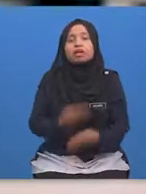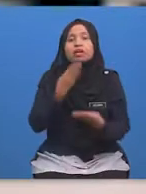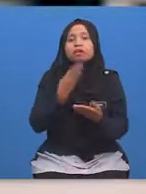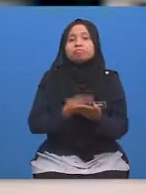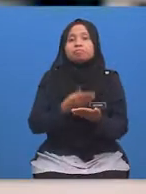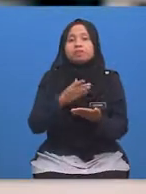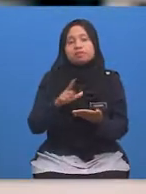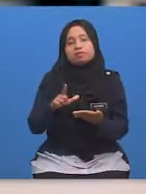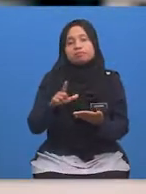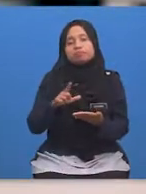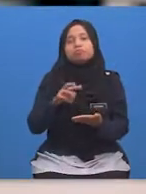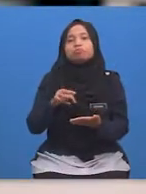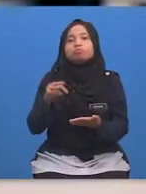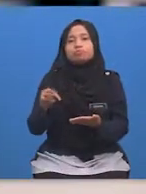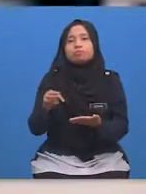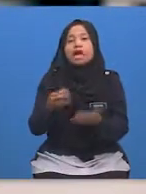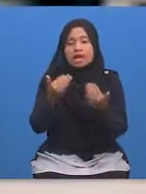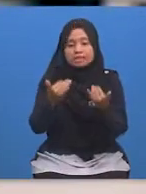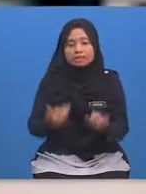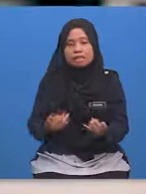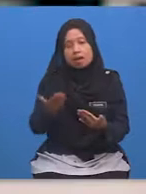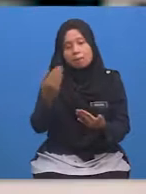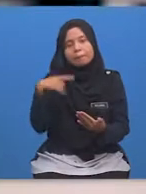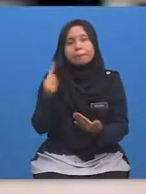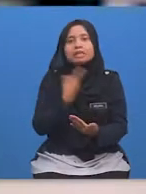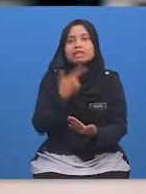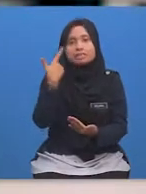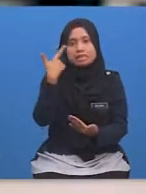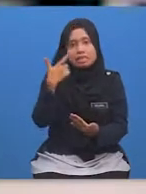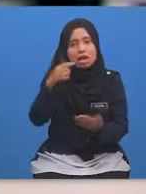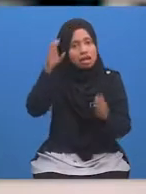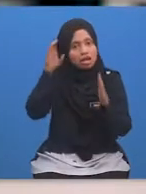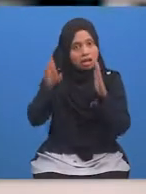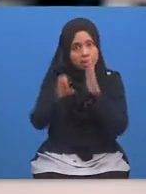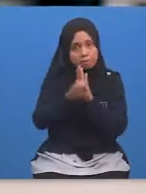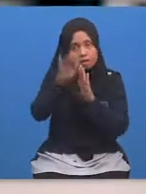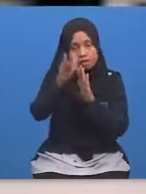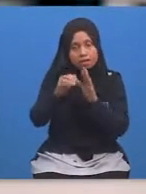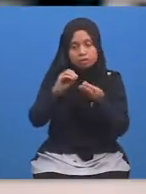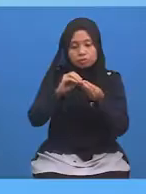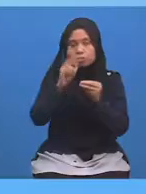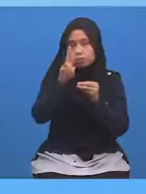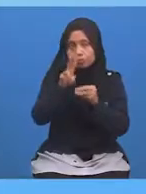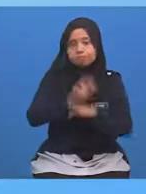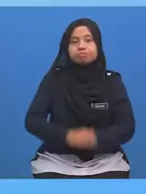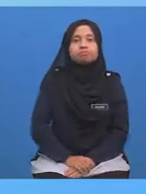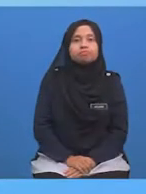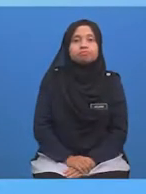Baiklah pelajar-pelajar semua, sekarang mari kita lihat pula gambar yang kedua ini.